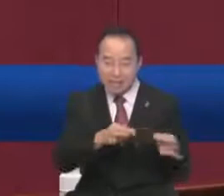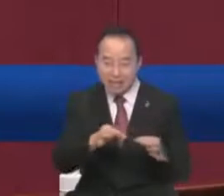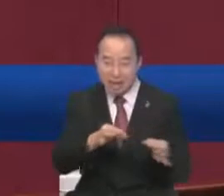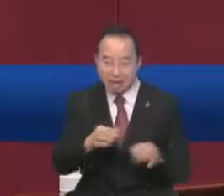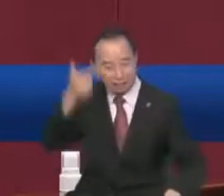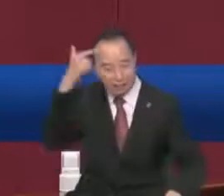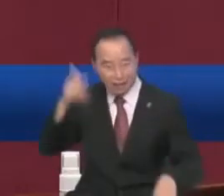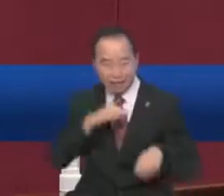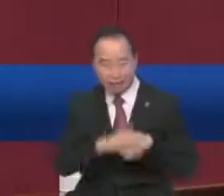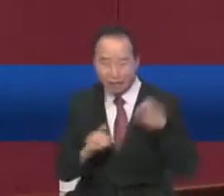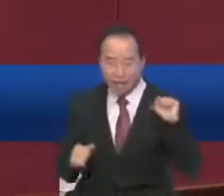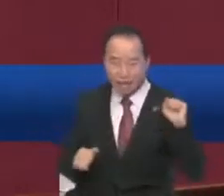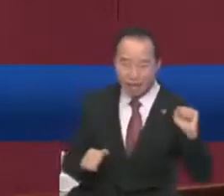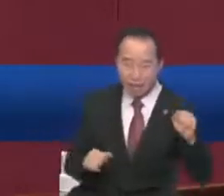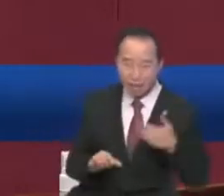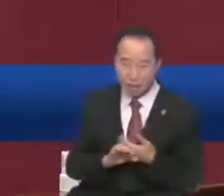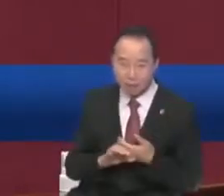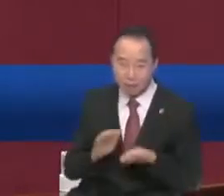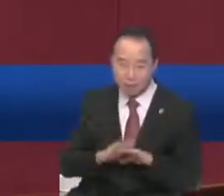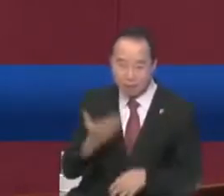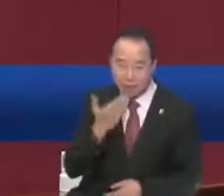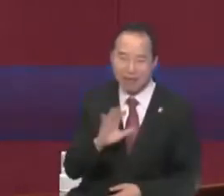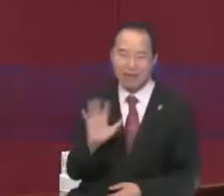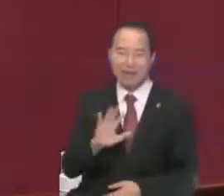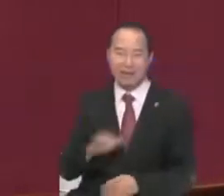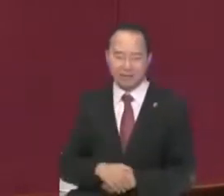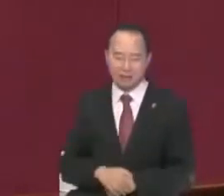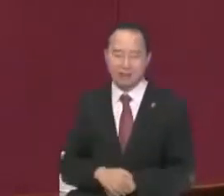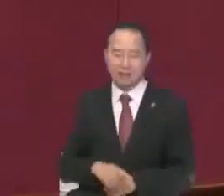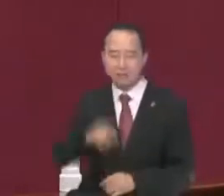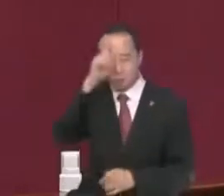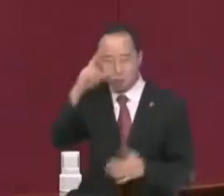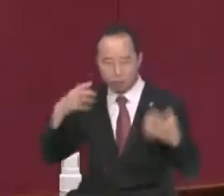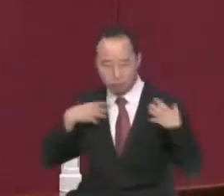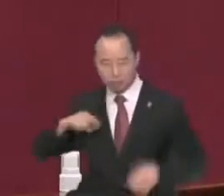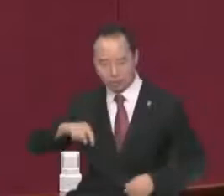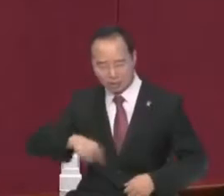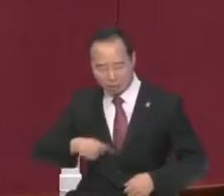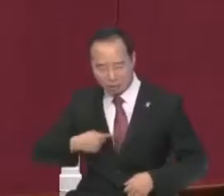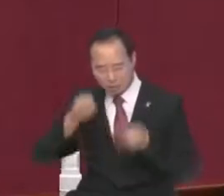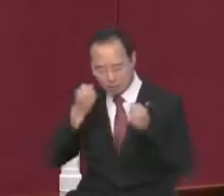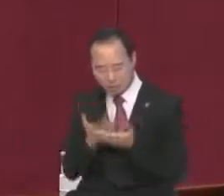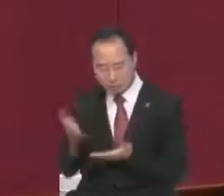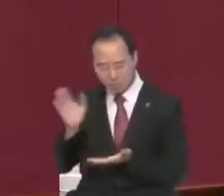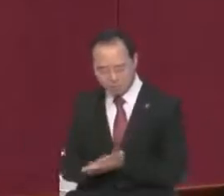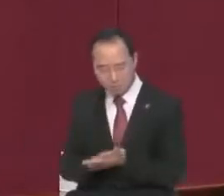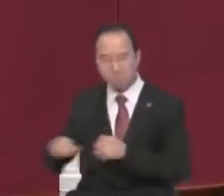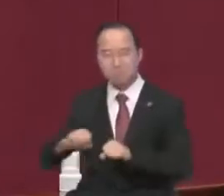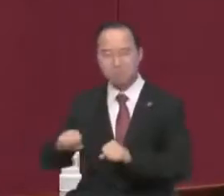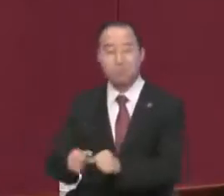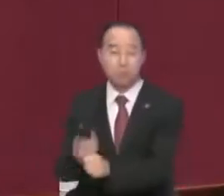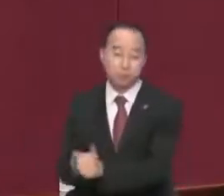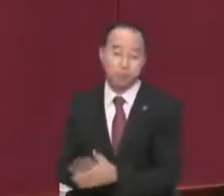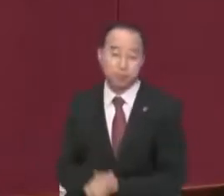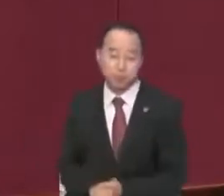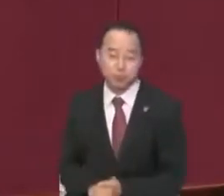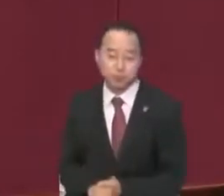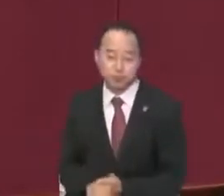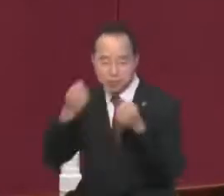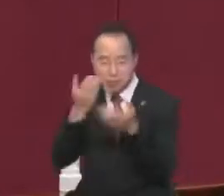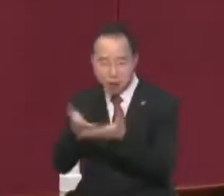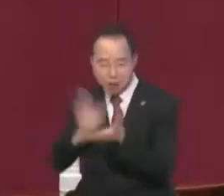관성으로는 감당할 수 없는 일입니다. 정부 스스로가 혁신가가 되어야 합니다. 혁신적인 정책으로 시장을